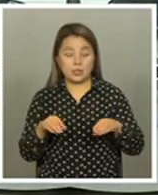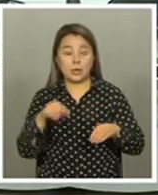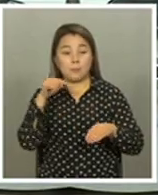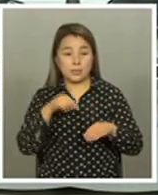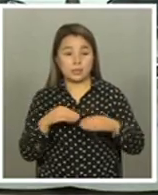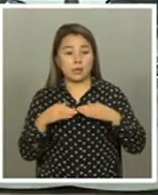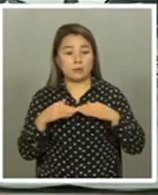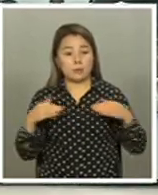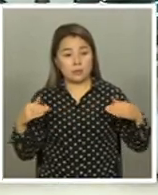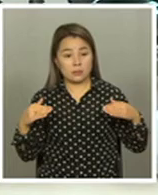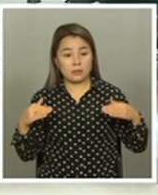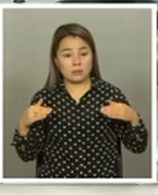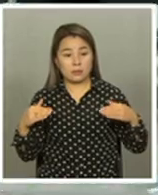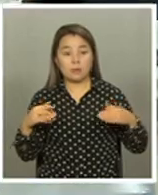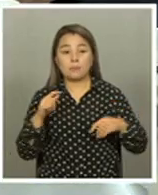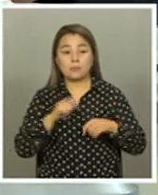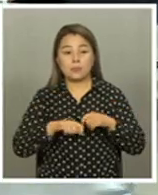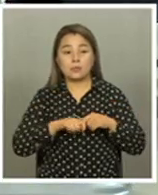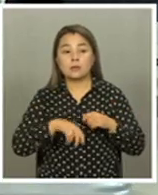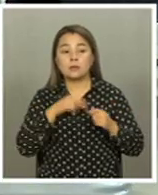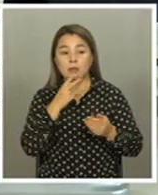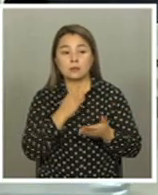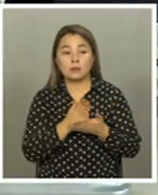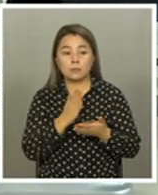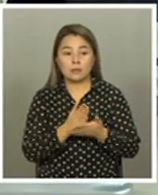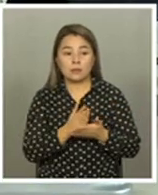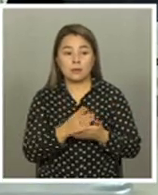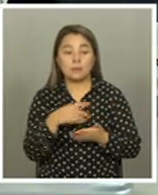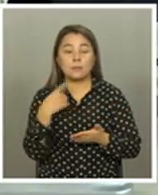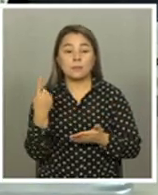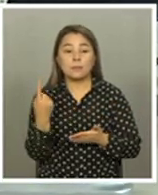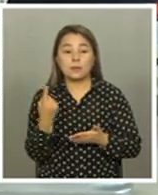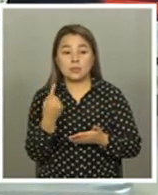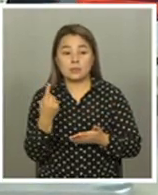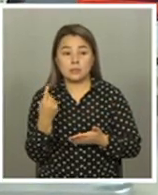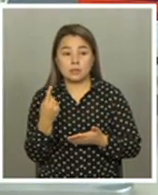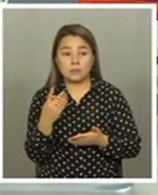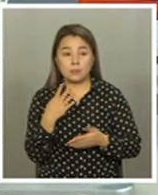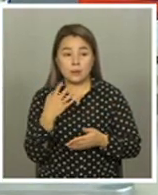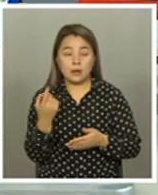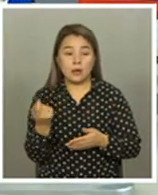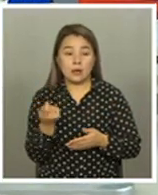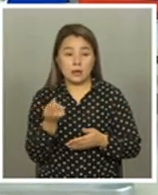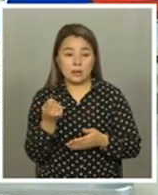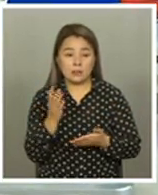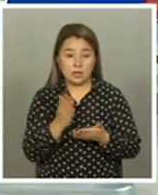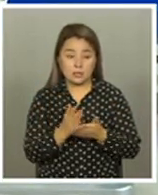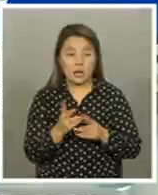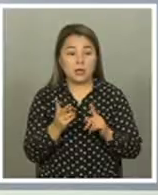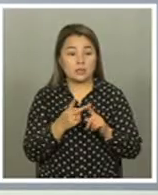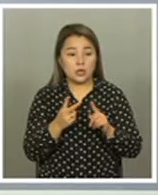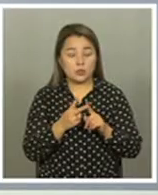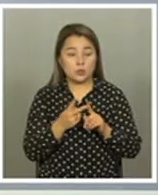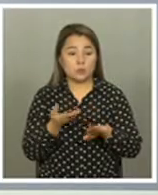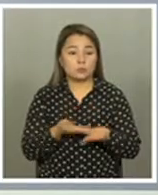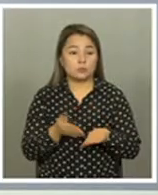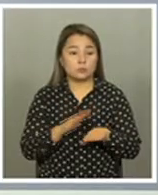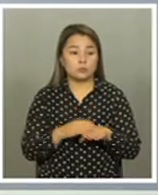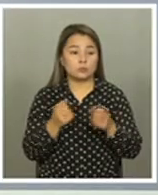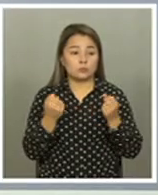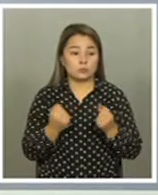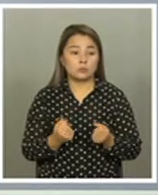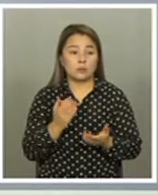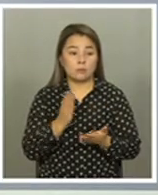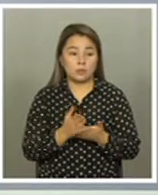салайық. Мысалы, бірінші арбашаның үстіне азырақ жүк салайық та, екінші арбашаның үстіне көп жүк